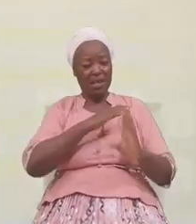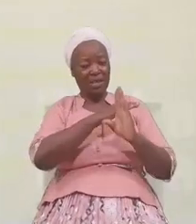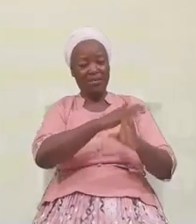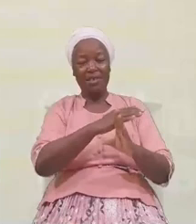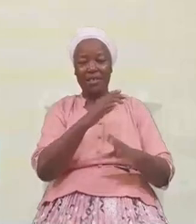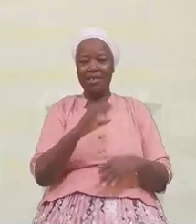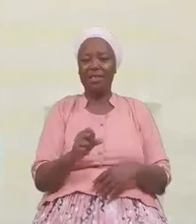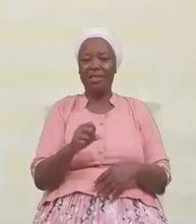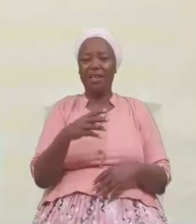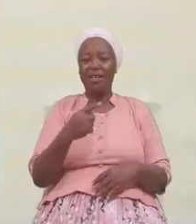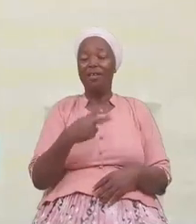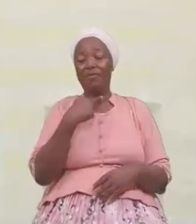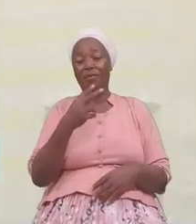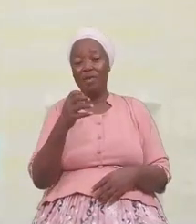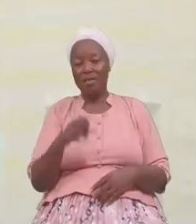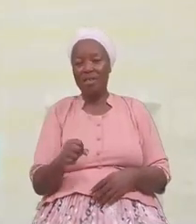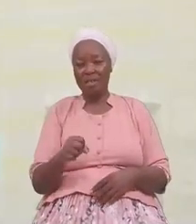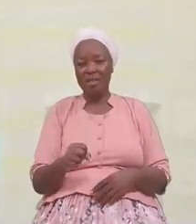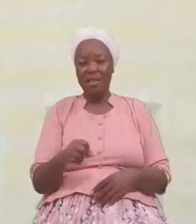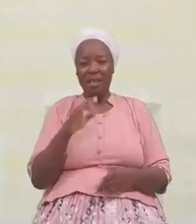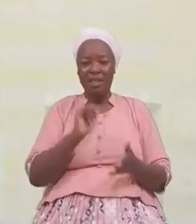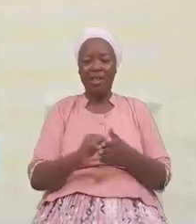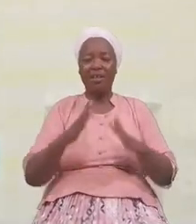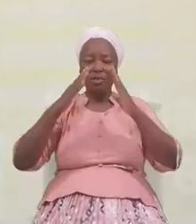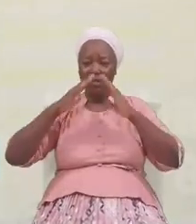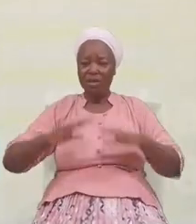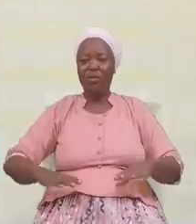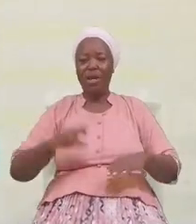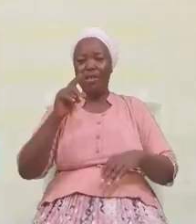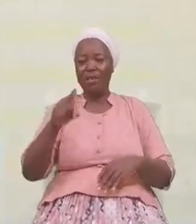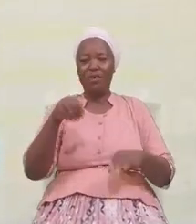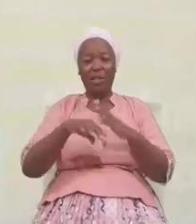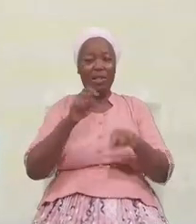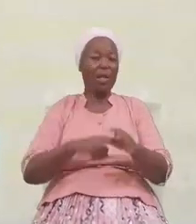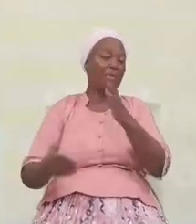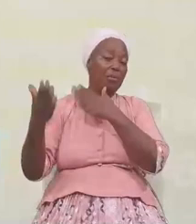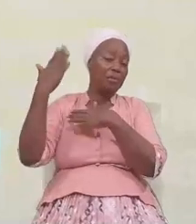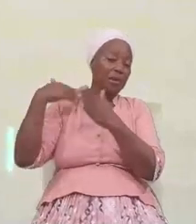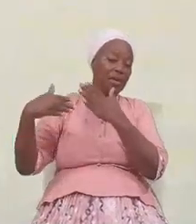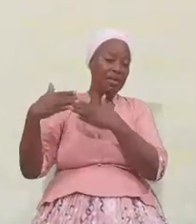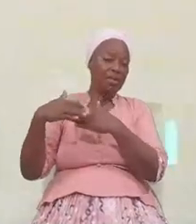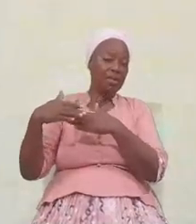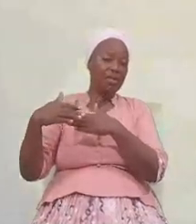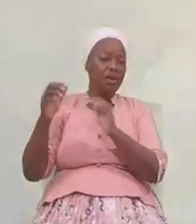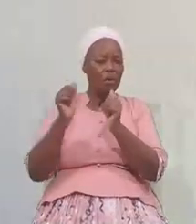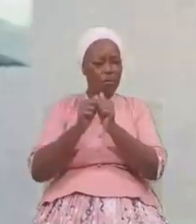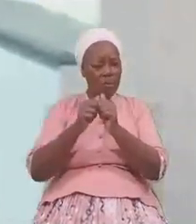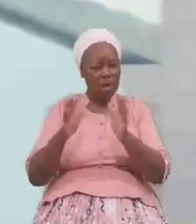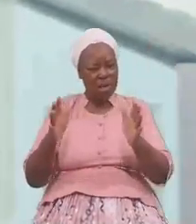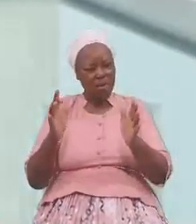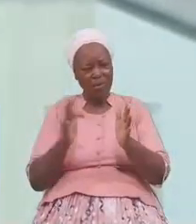voies qui te font taire ou faisaient taire par le passé sans Jésus dans ta